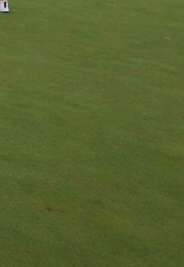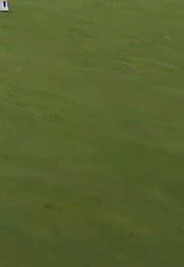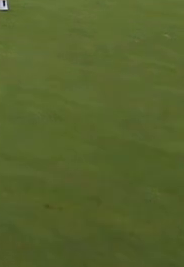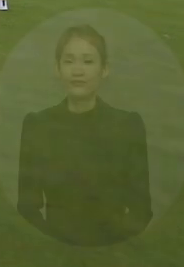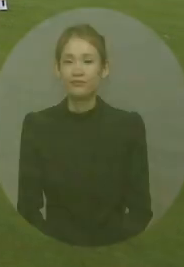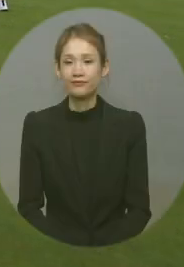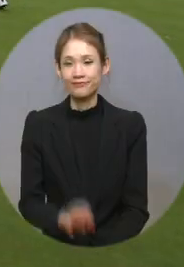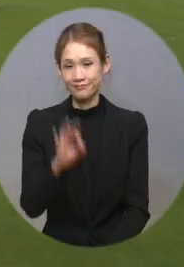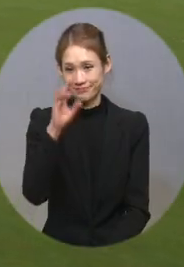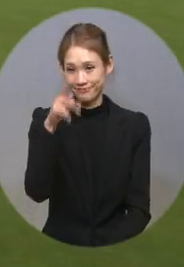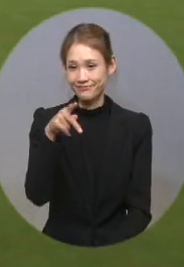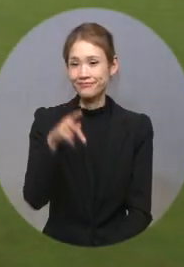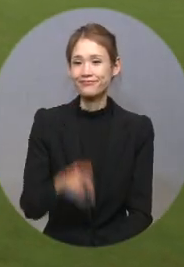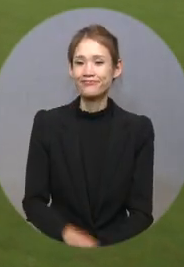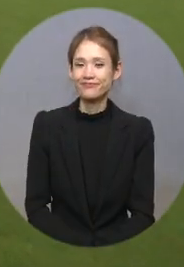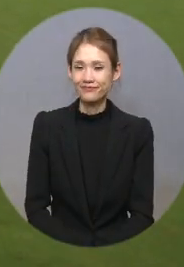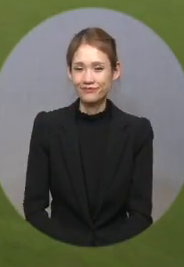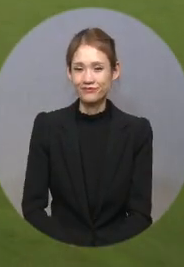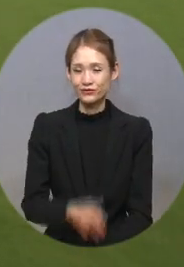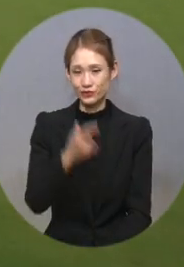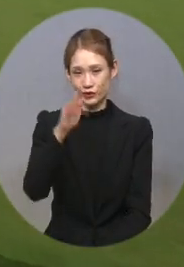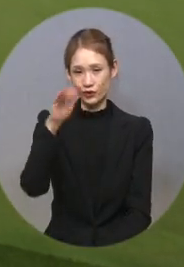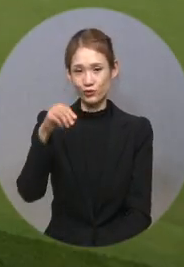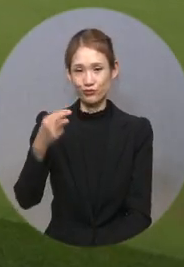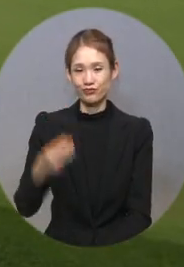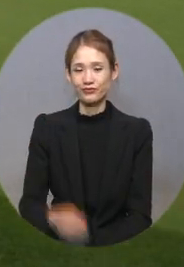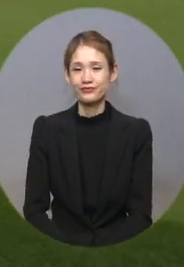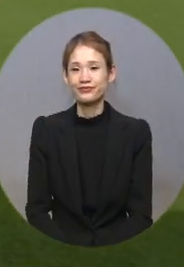오케이. 열렸다. 아, 오케이. 열렸다. 더블.